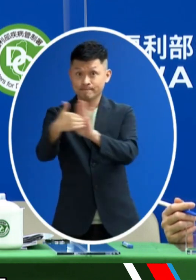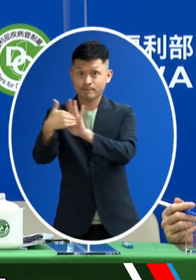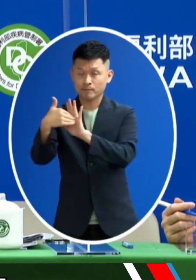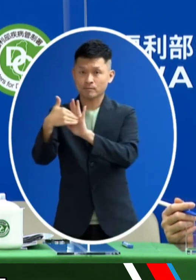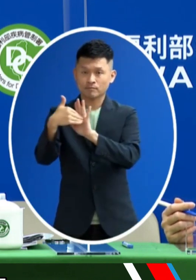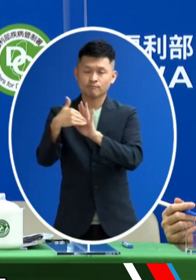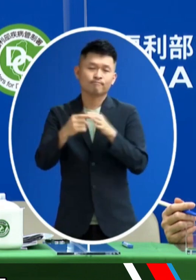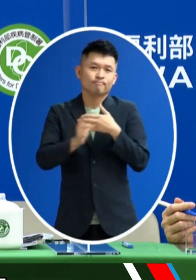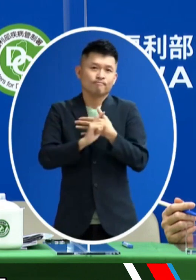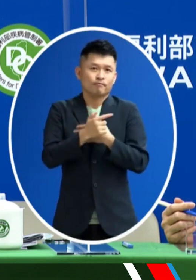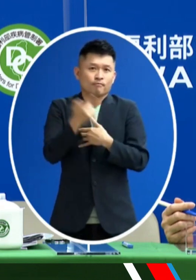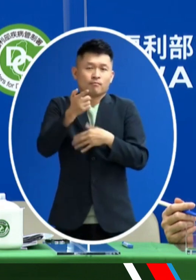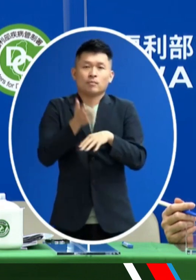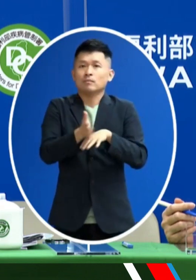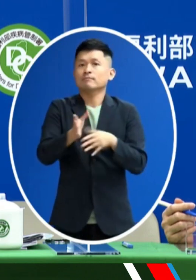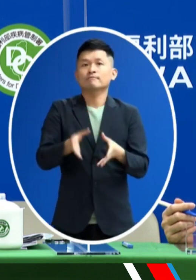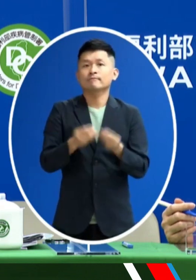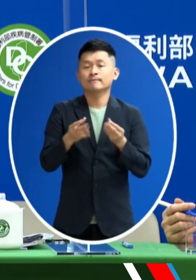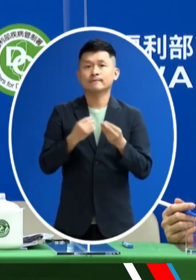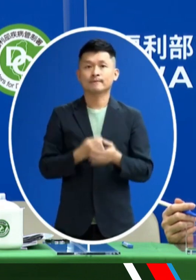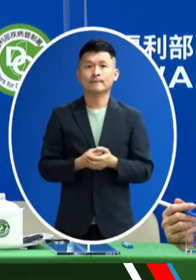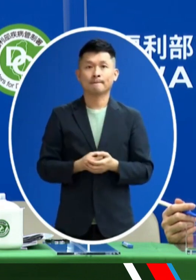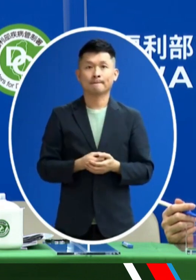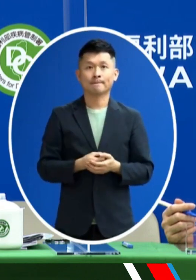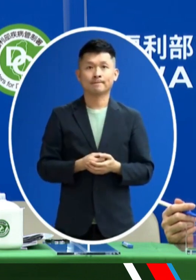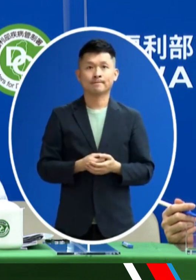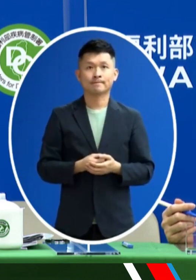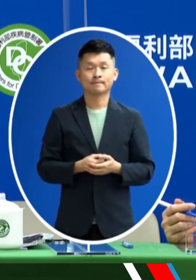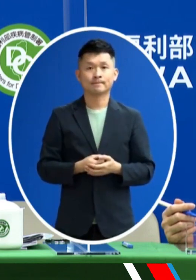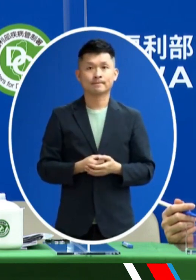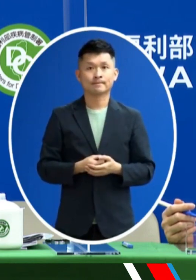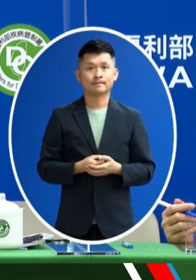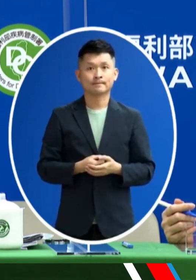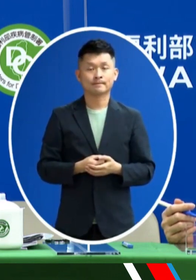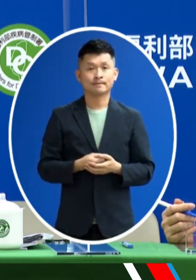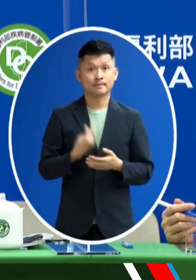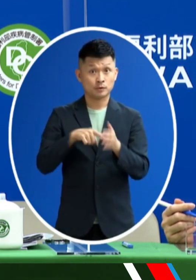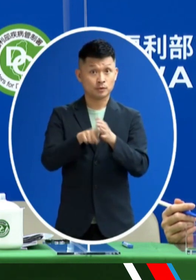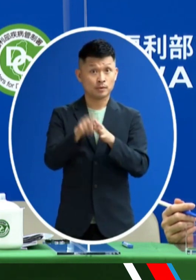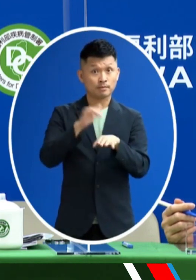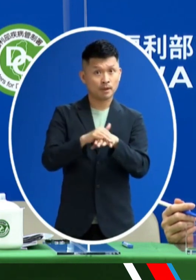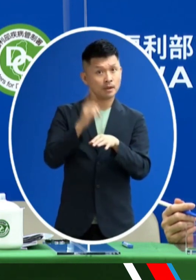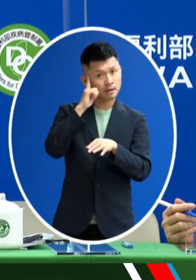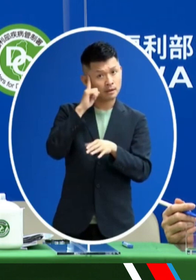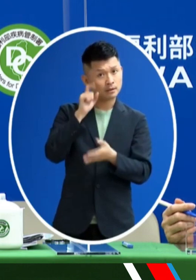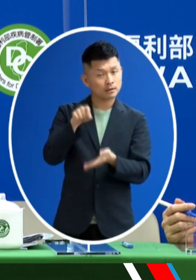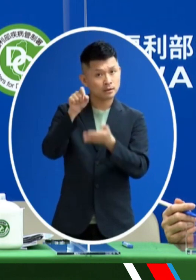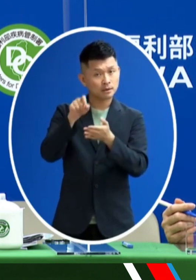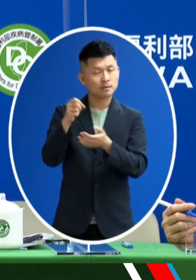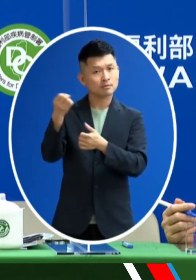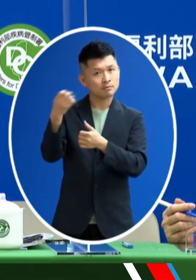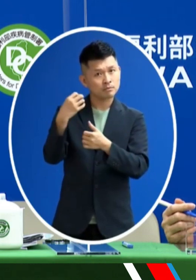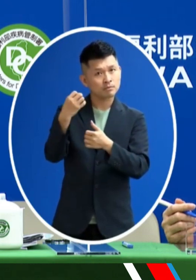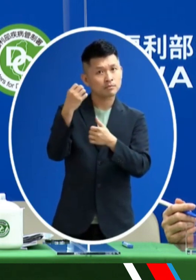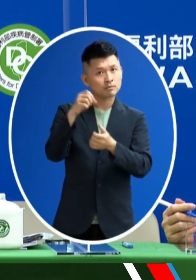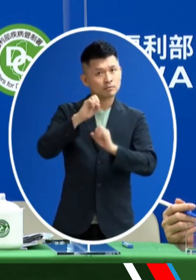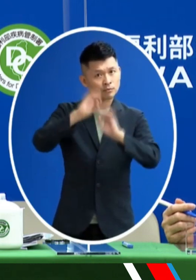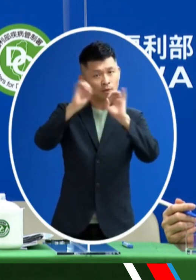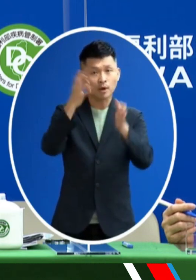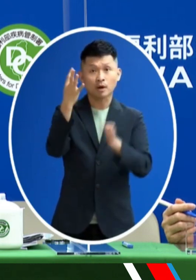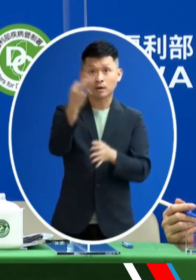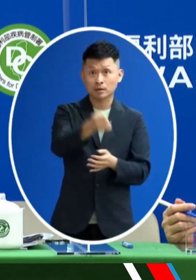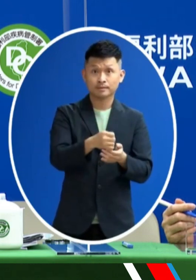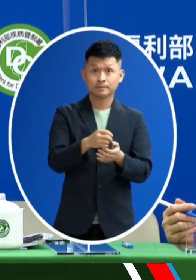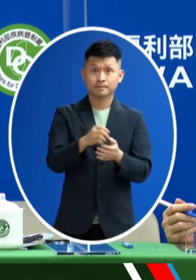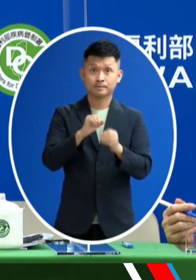过于紧张了哈。那常常我想在有些专家也在讲，我们也提醒过很多次，整体这个疫